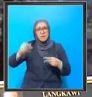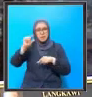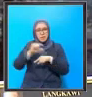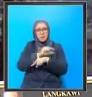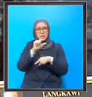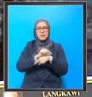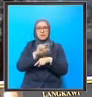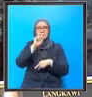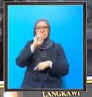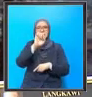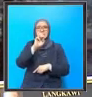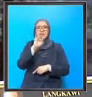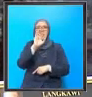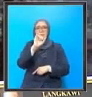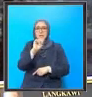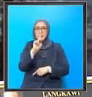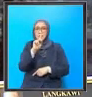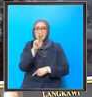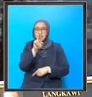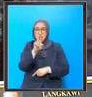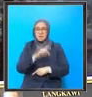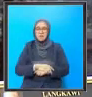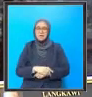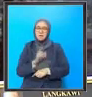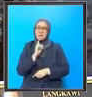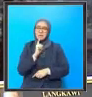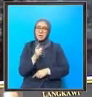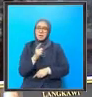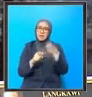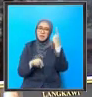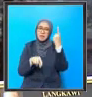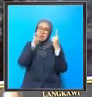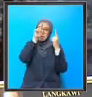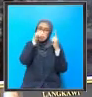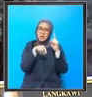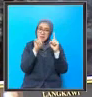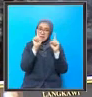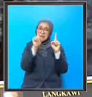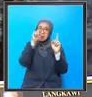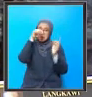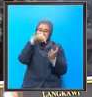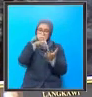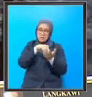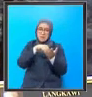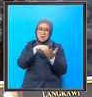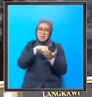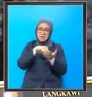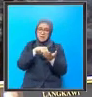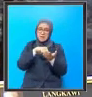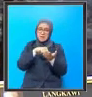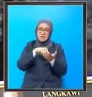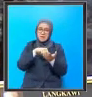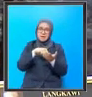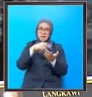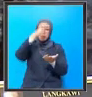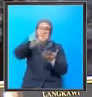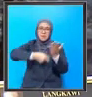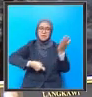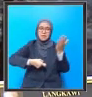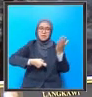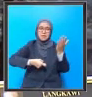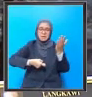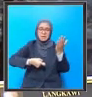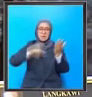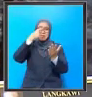tembakau Aku nanya pada satu hari belanjanya ori ini tega Apa nama juga